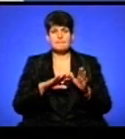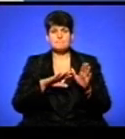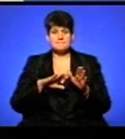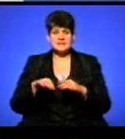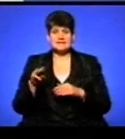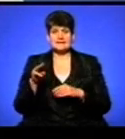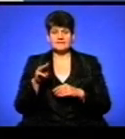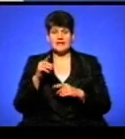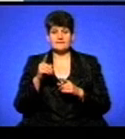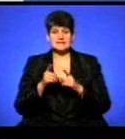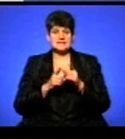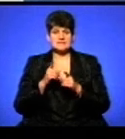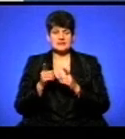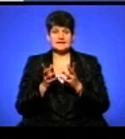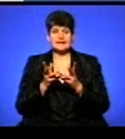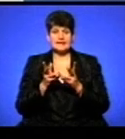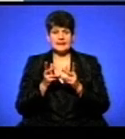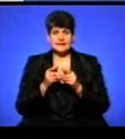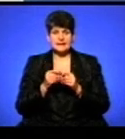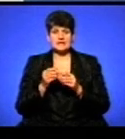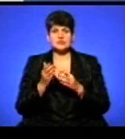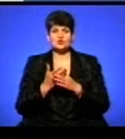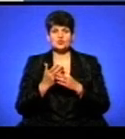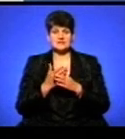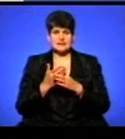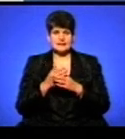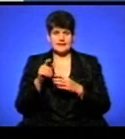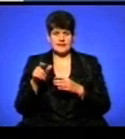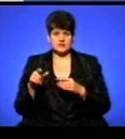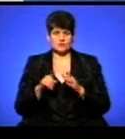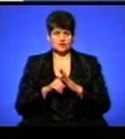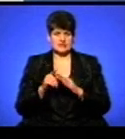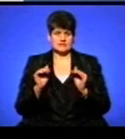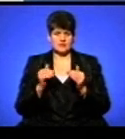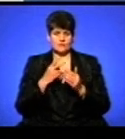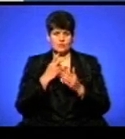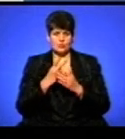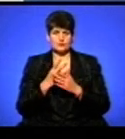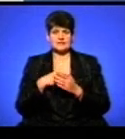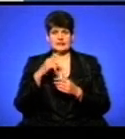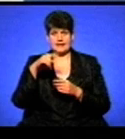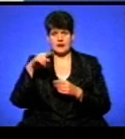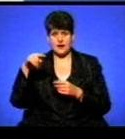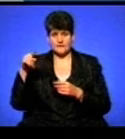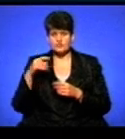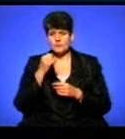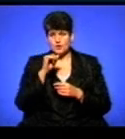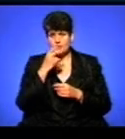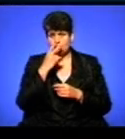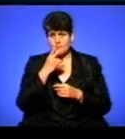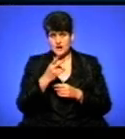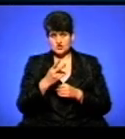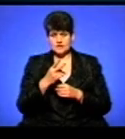травневих змін кількість субсидіантів на Тернопільщині почала різко зменшуватися. Я попрошу режисера показати нам графіку, щоб ми могли побачити